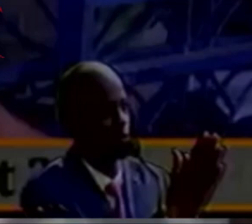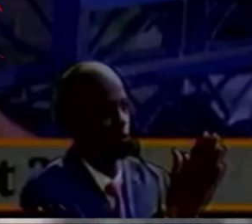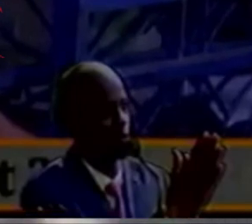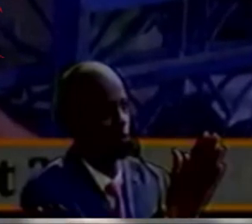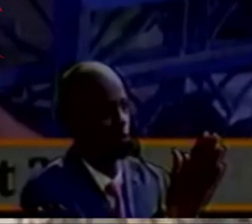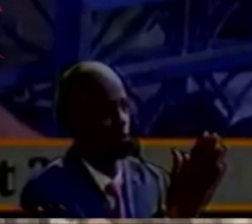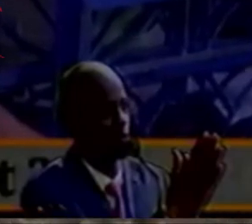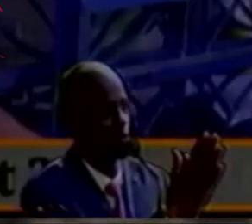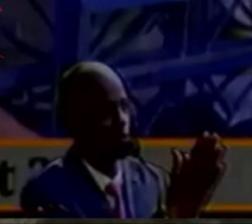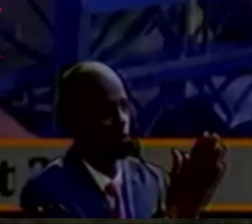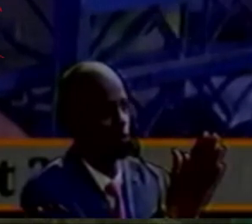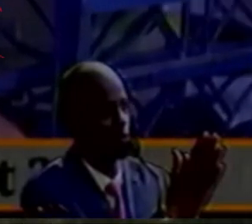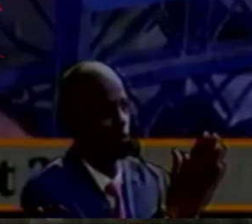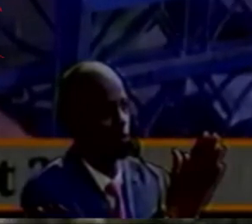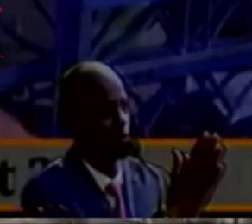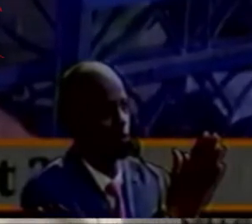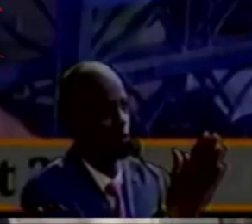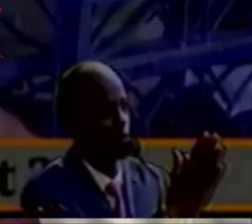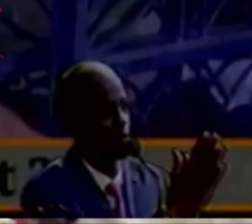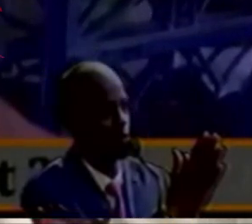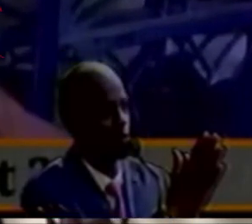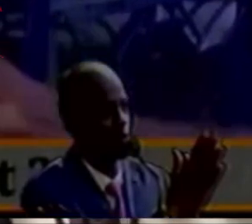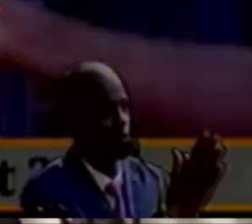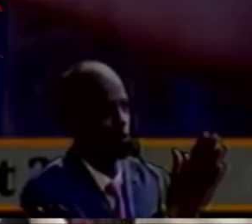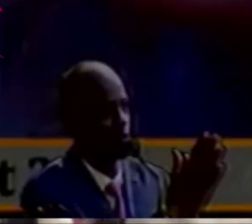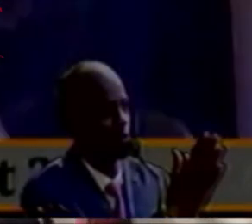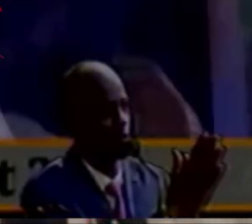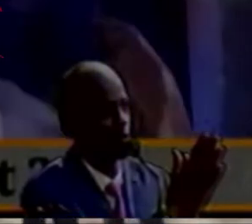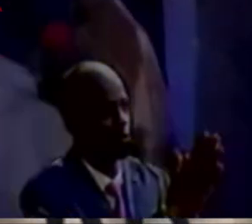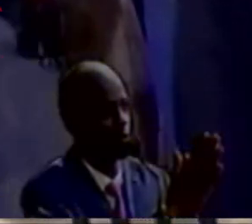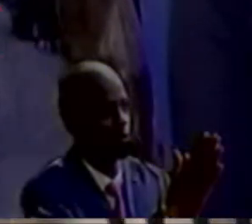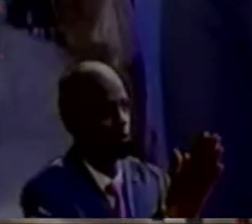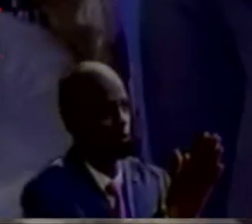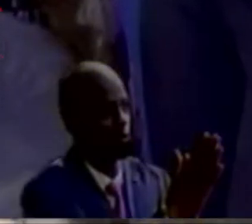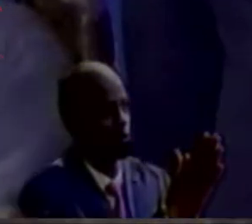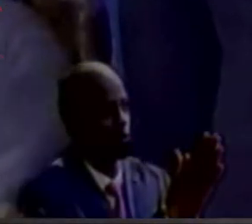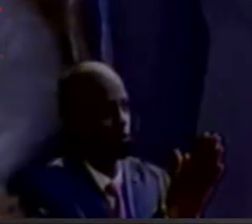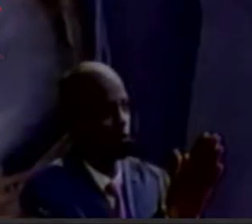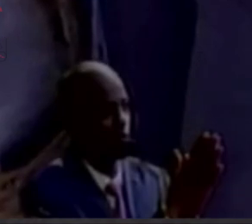Hein, allez, que. Dis, allez, qu'il me dit, on va chaque jour.